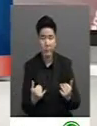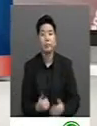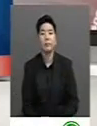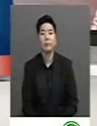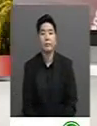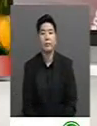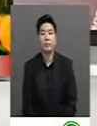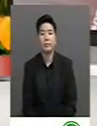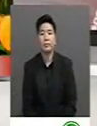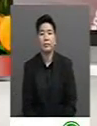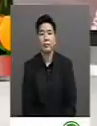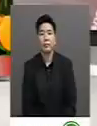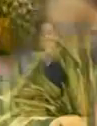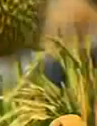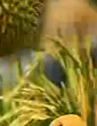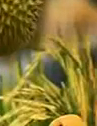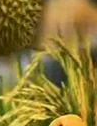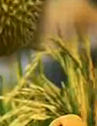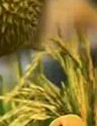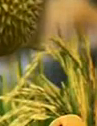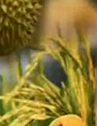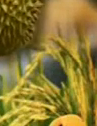มหวักนี้ค่ะ